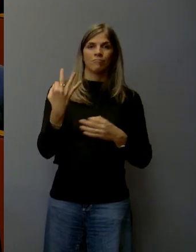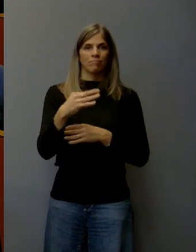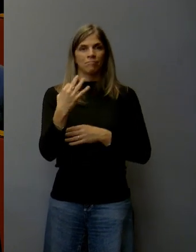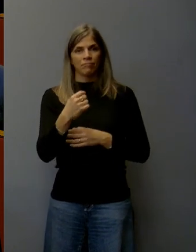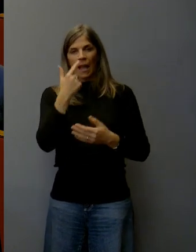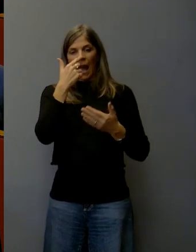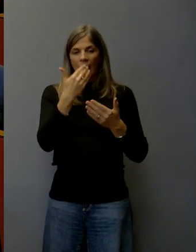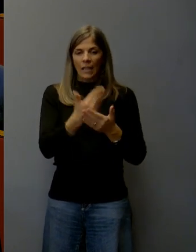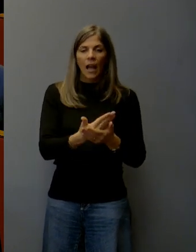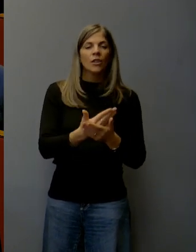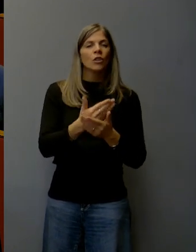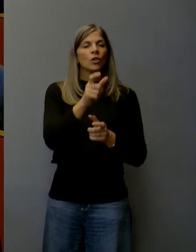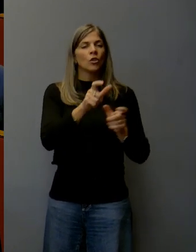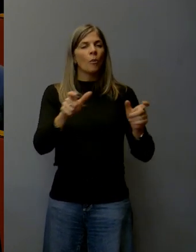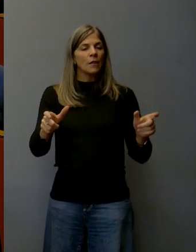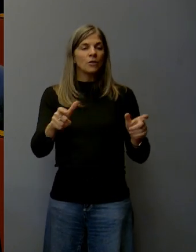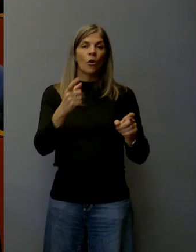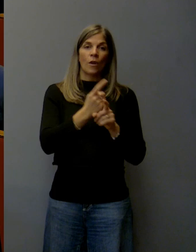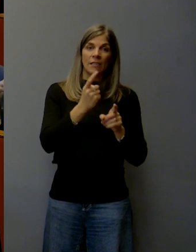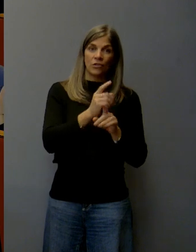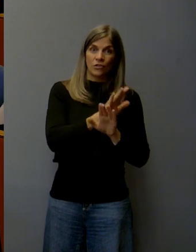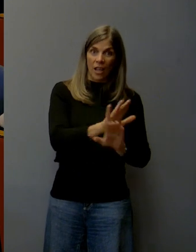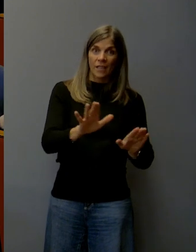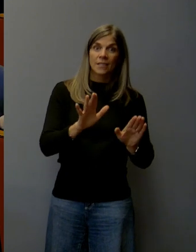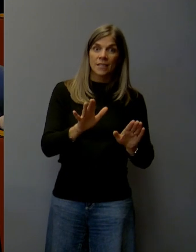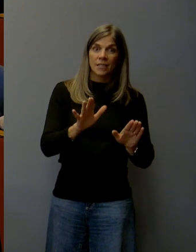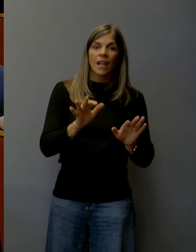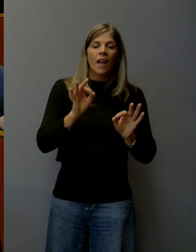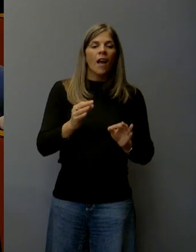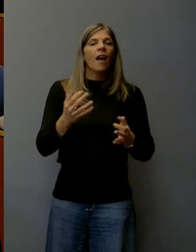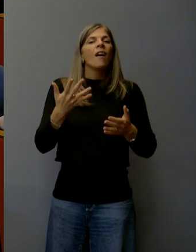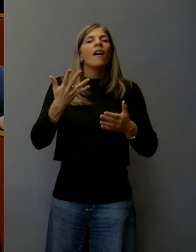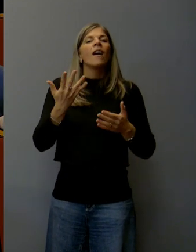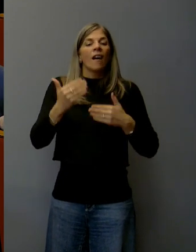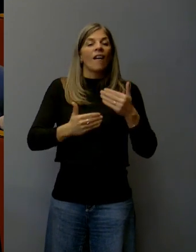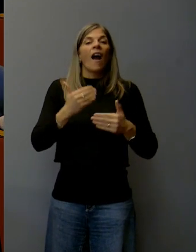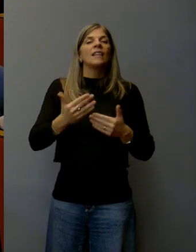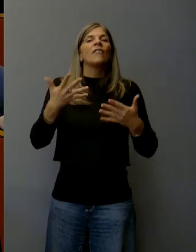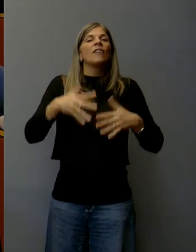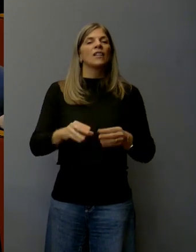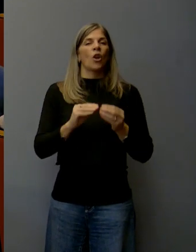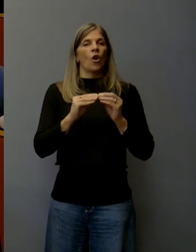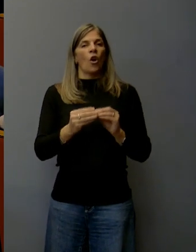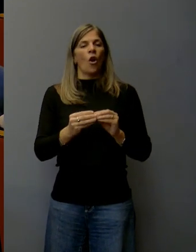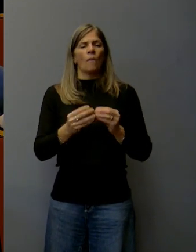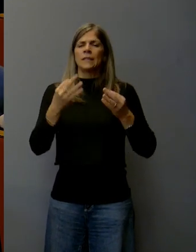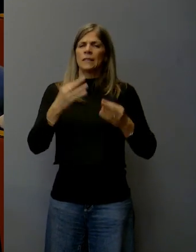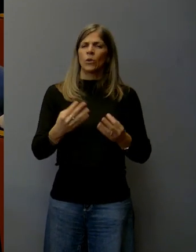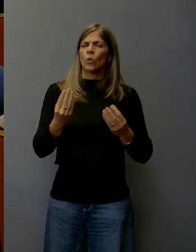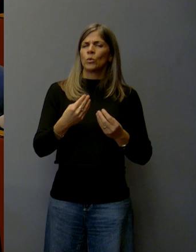esigenze dei singoli sicuramente finisce per dare tutti gli strumenti